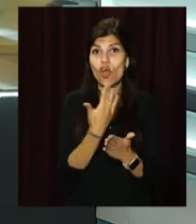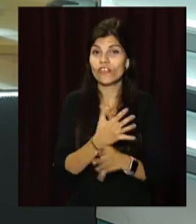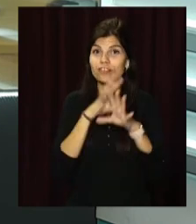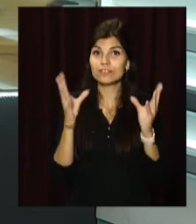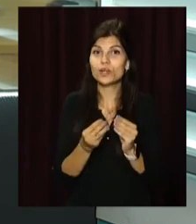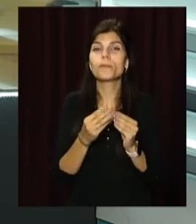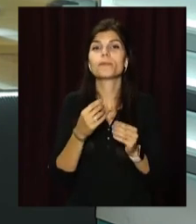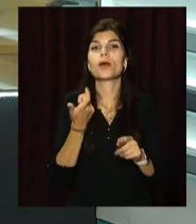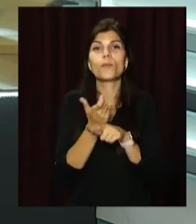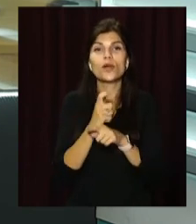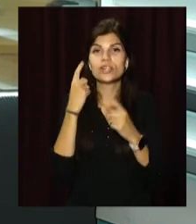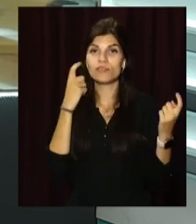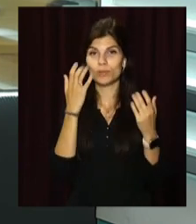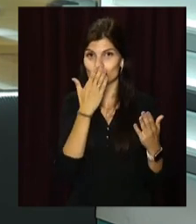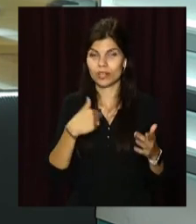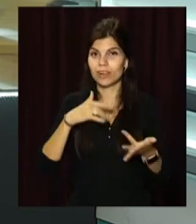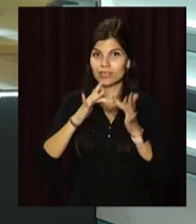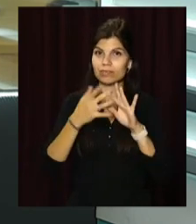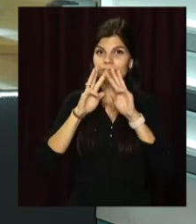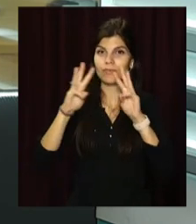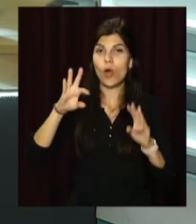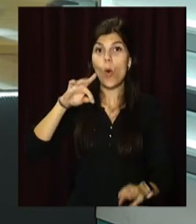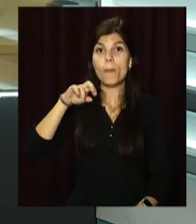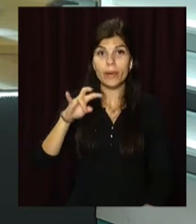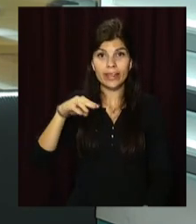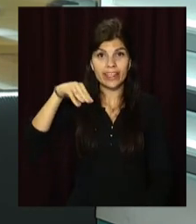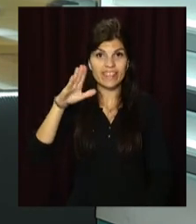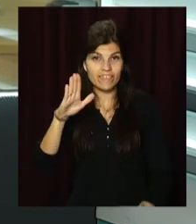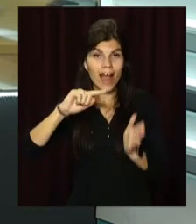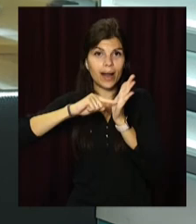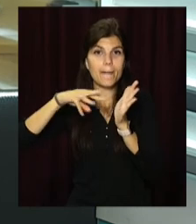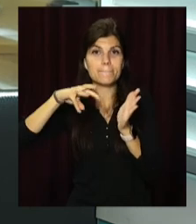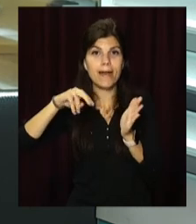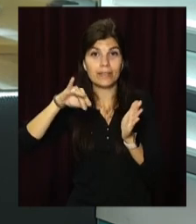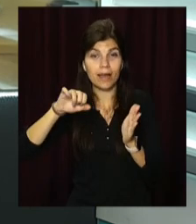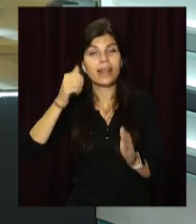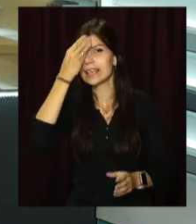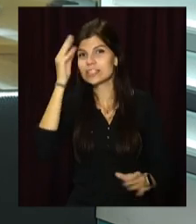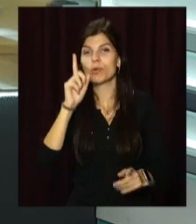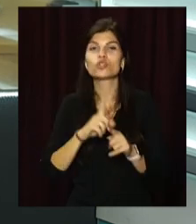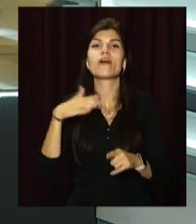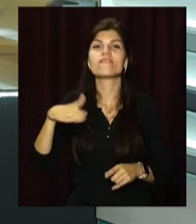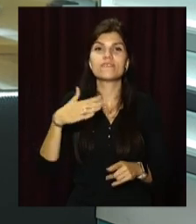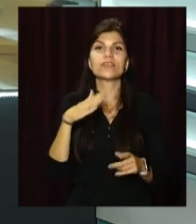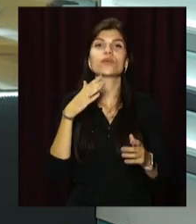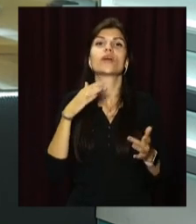Більше інформації читайте на нашому сайті opentv.media. Не забувайте про сюжети в соціальних мережах та